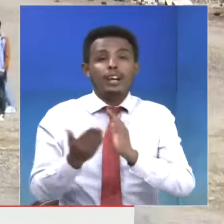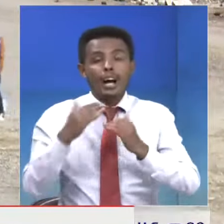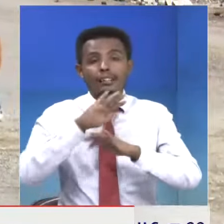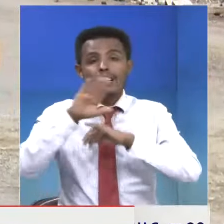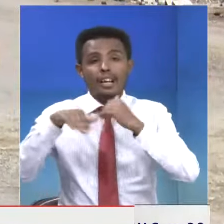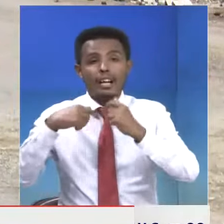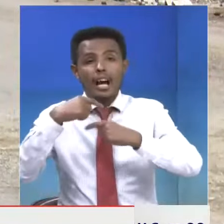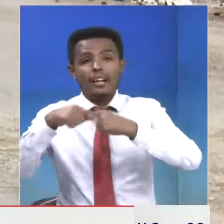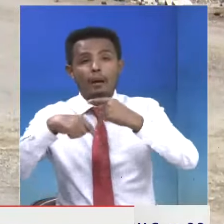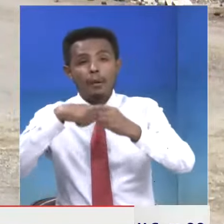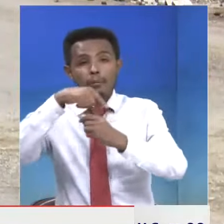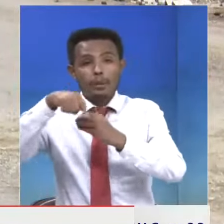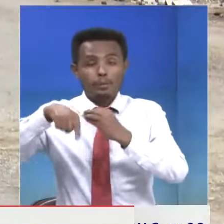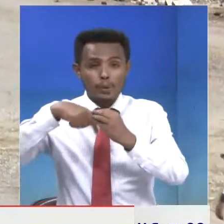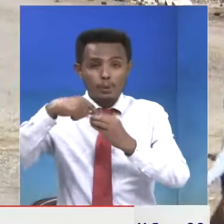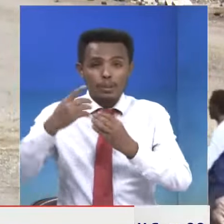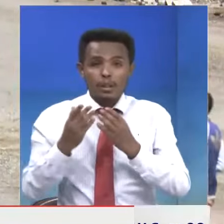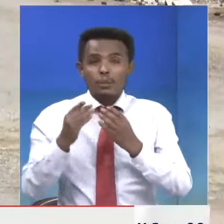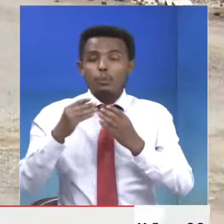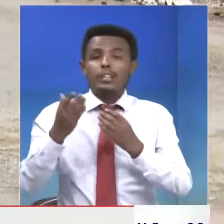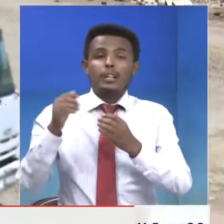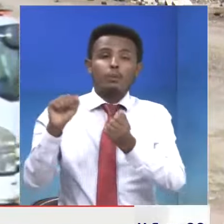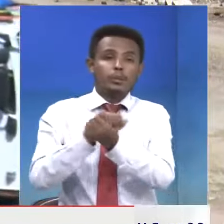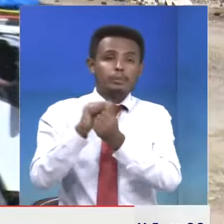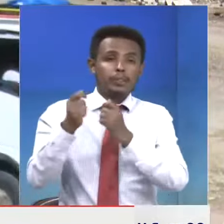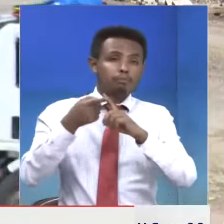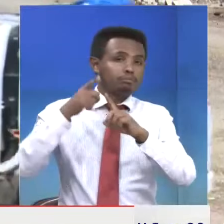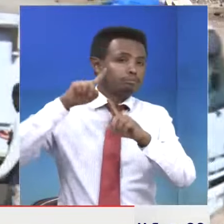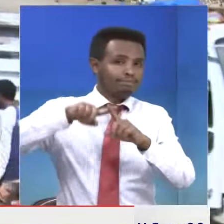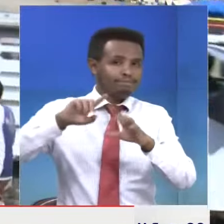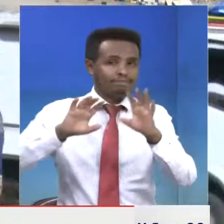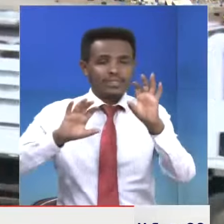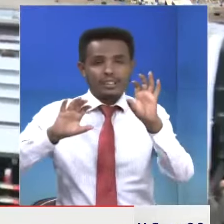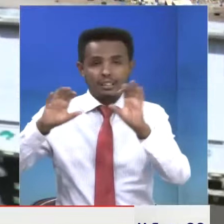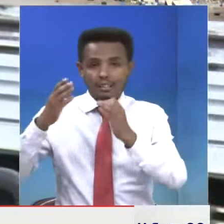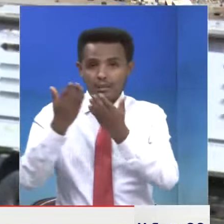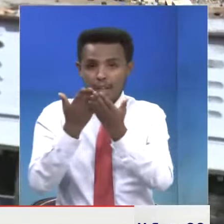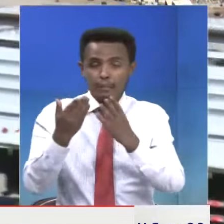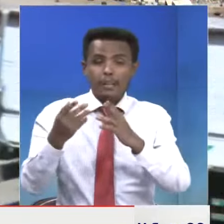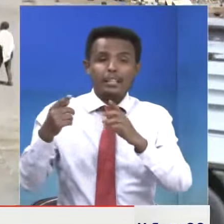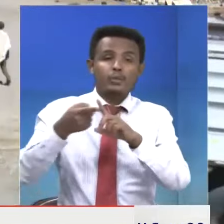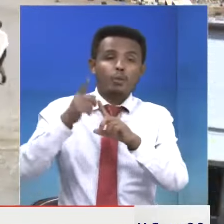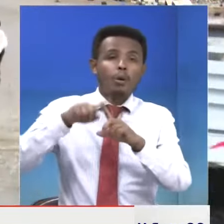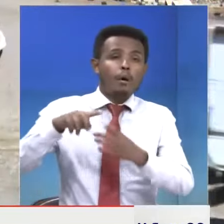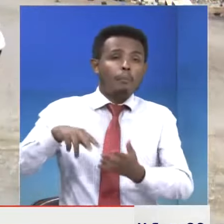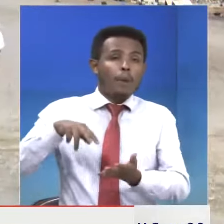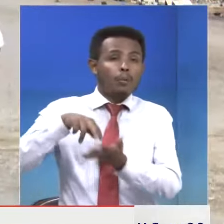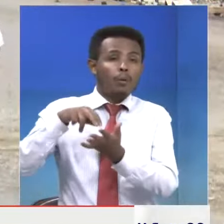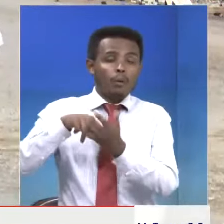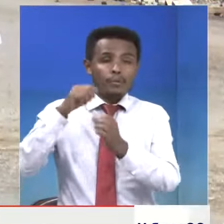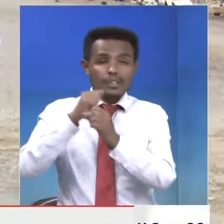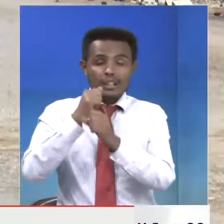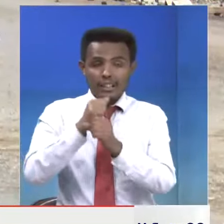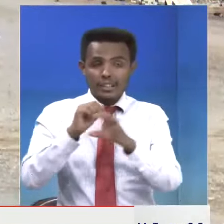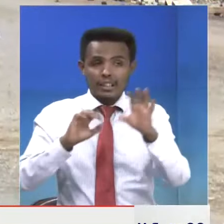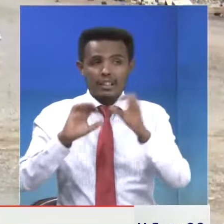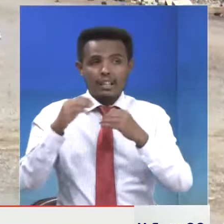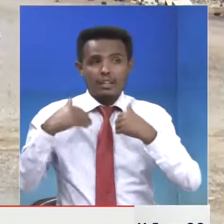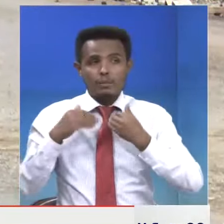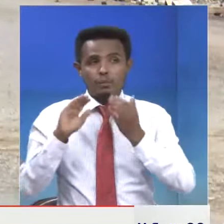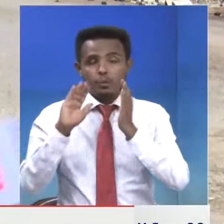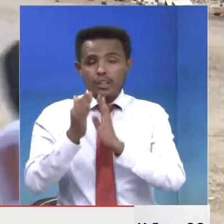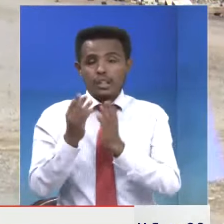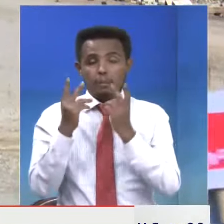አጠቃላይ አካባቢውን ከውድመት መልሰን ወደ መልሶ ማቋቋም ስራ ለመግባት ስራዎች በየዘርፉ እየተከናወኑ ያሉበት ሁኔታ እንዳለ ማየት